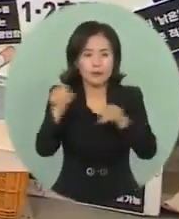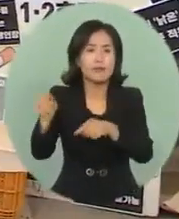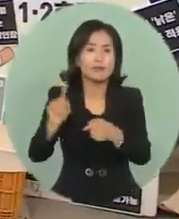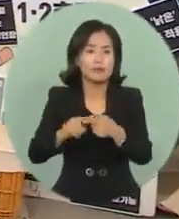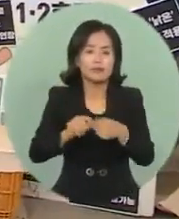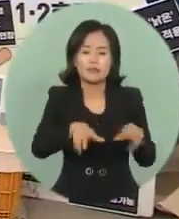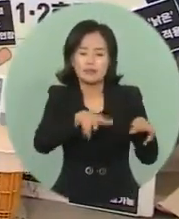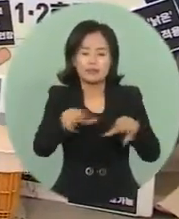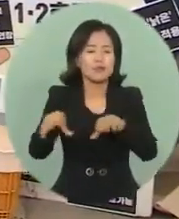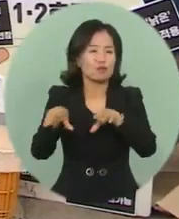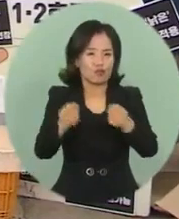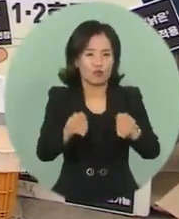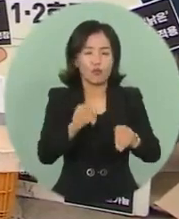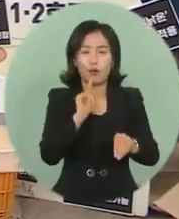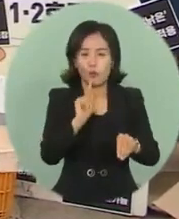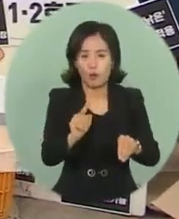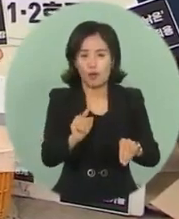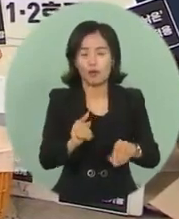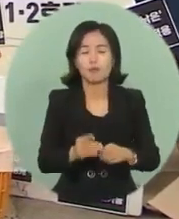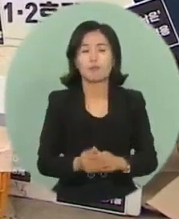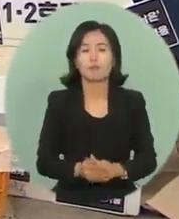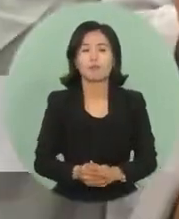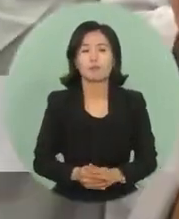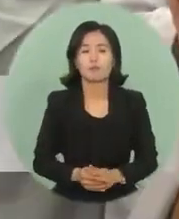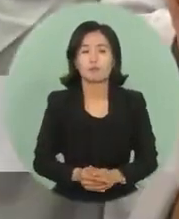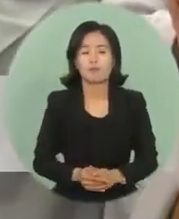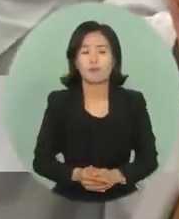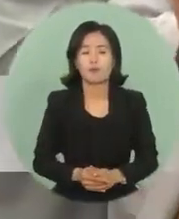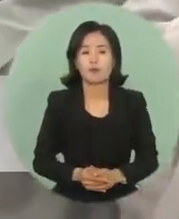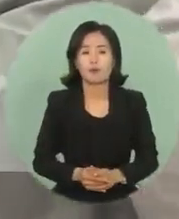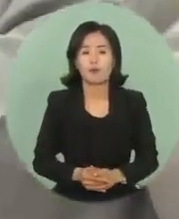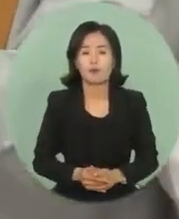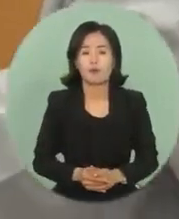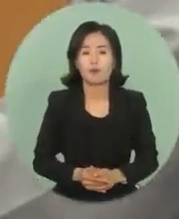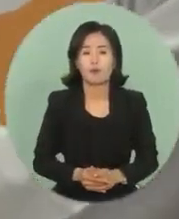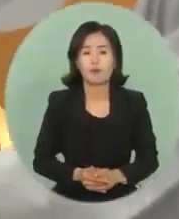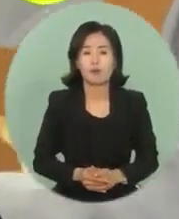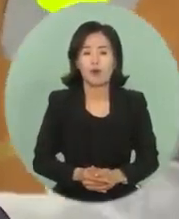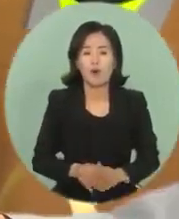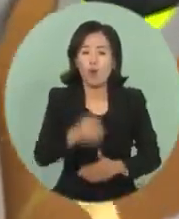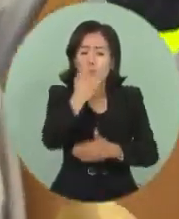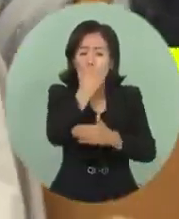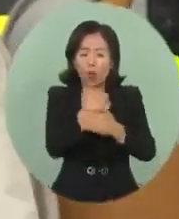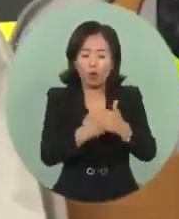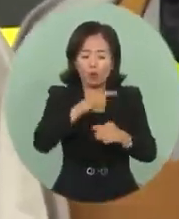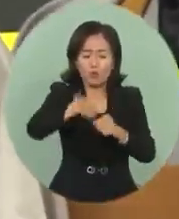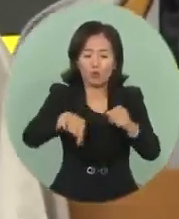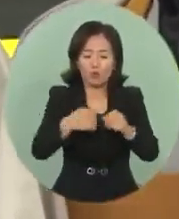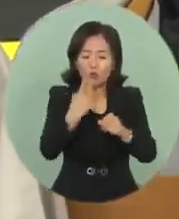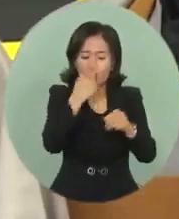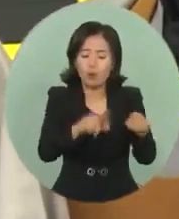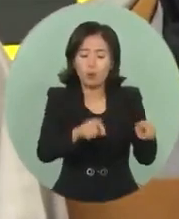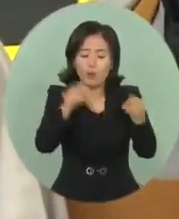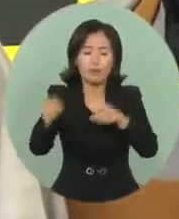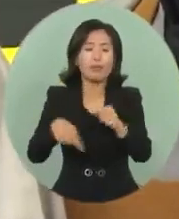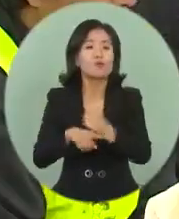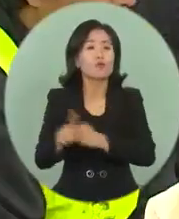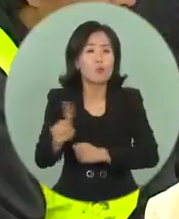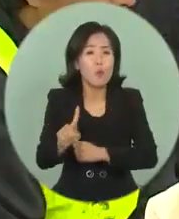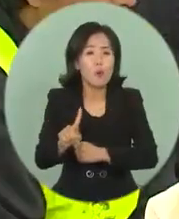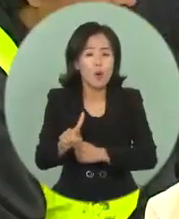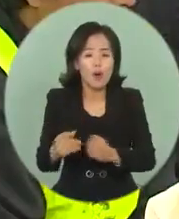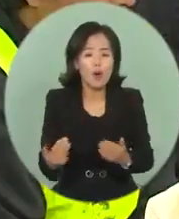즉 중단해야 한다고 요구했습니다 그러면서 이들은 노후원전의 수명을 연장하려는 이유는